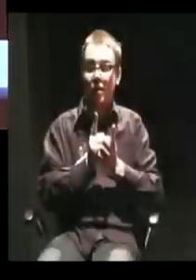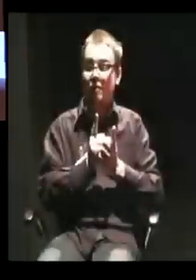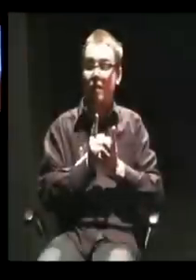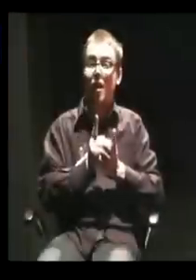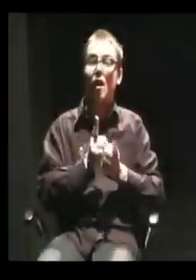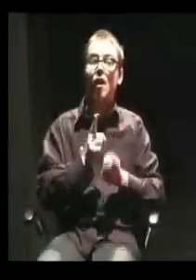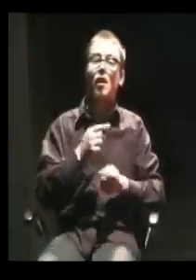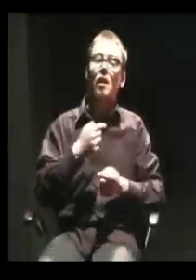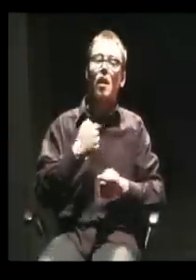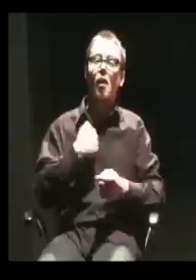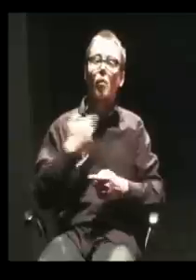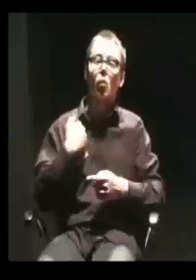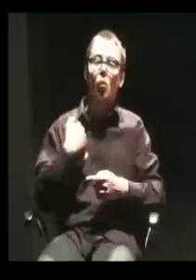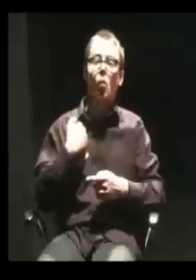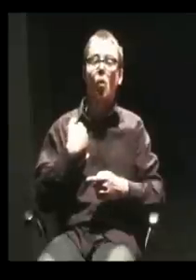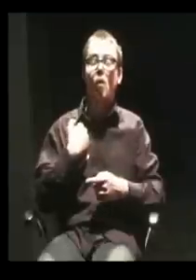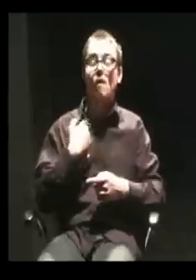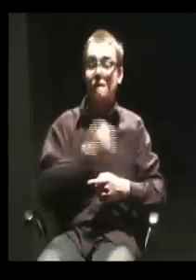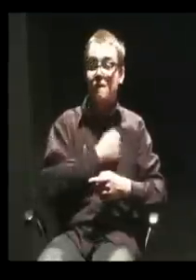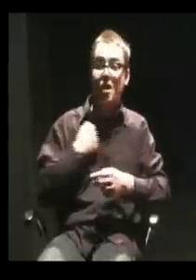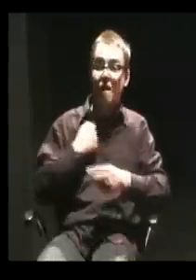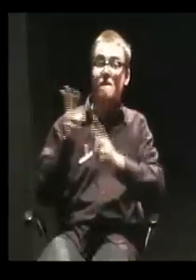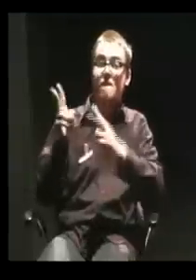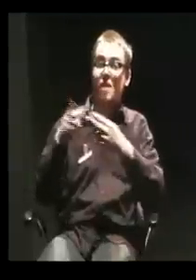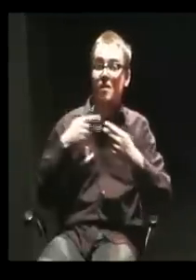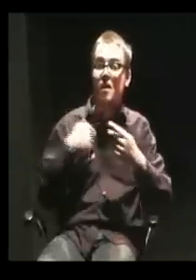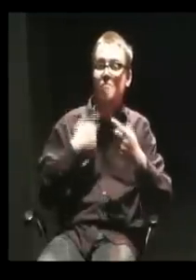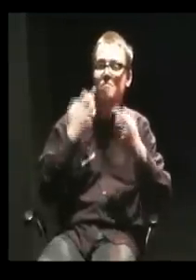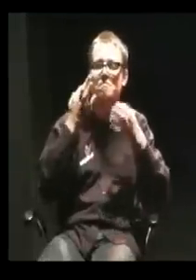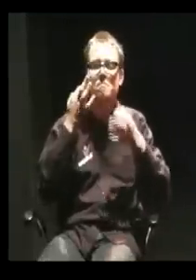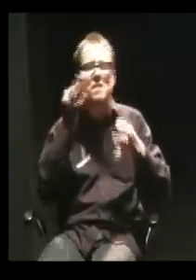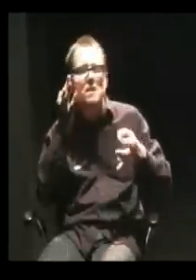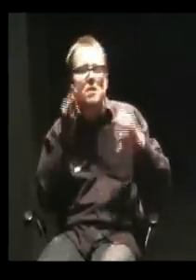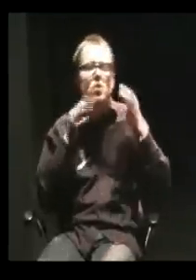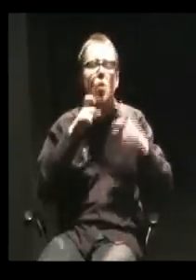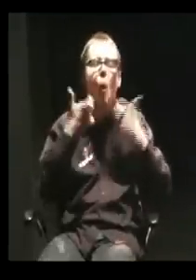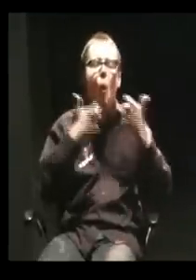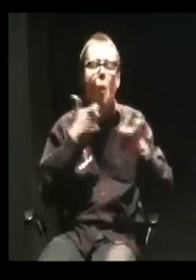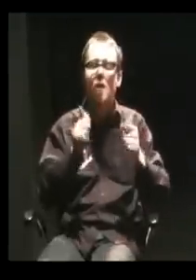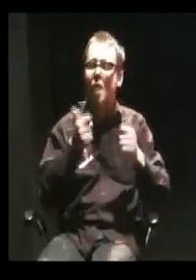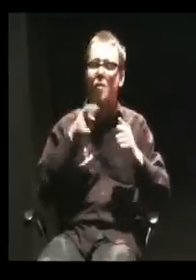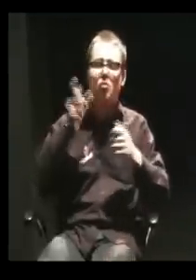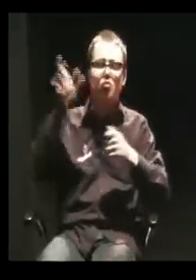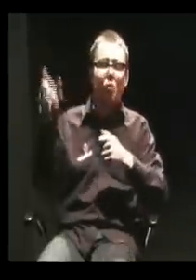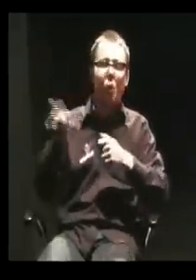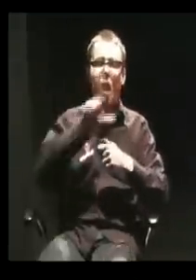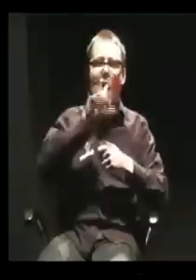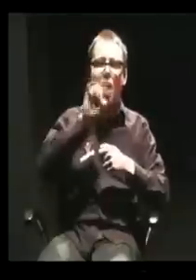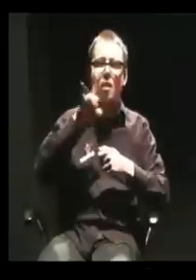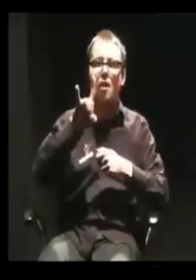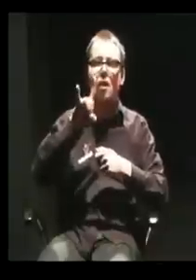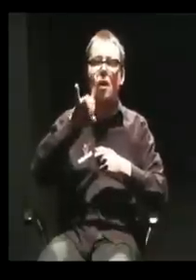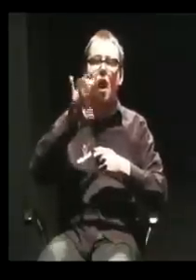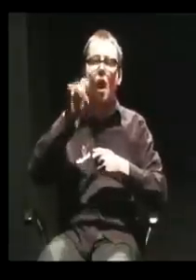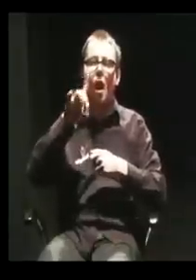do Warszawy, zastanawiałem się, co mogę zrobić, żeby jednak się z nią spotkać. Pomyślałem, że jeżeli znajdę takie miejsce, w którym będzie miała dwa koncerty